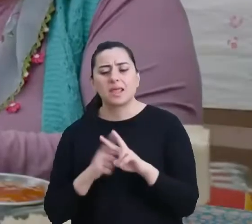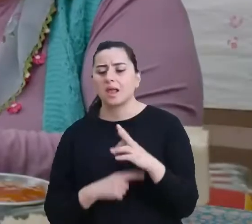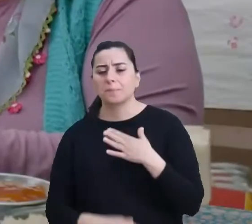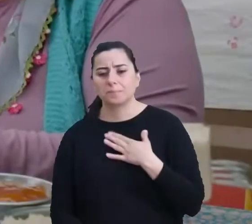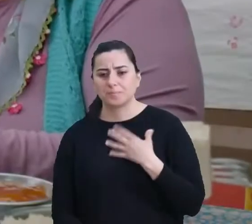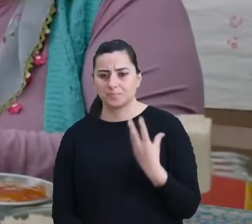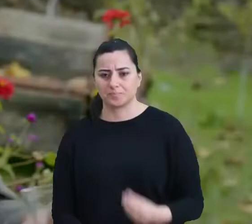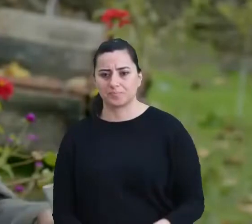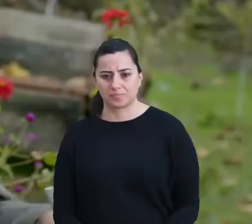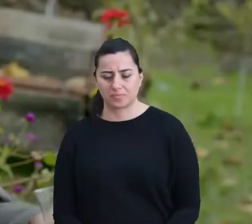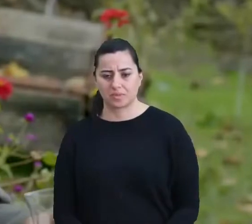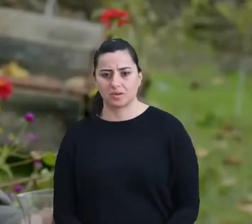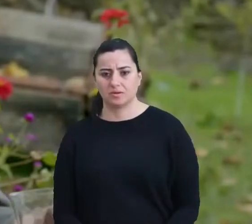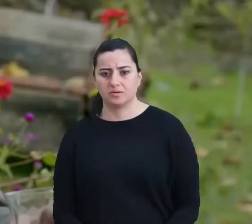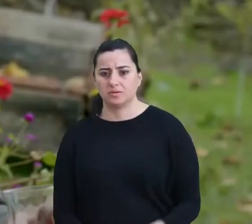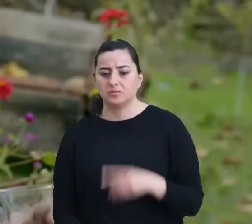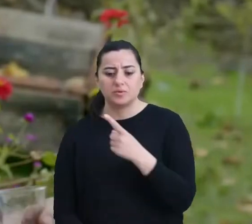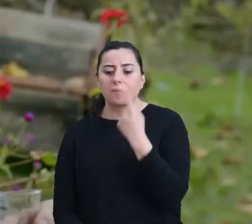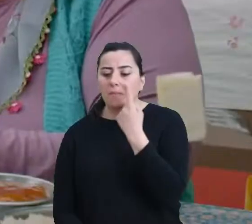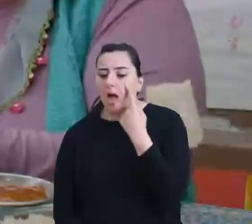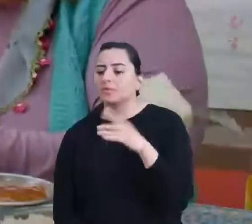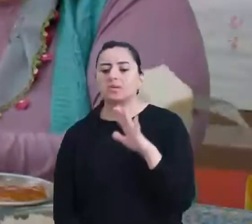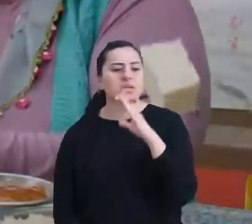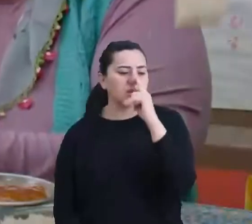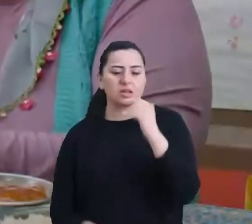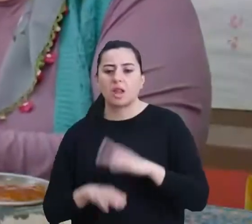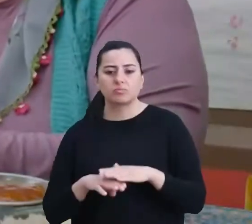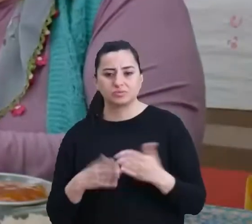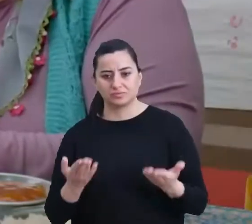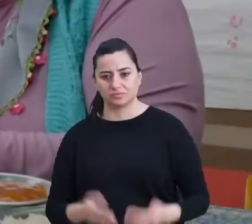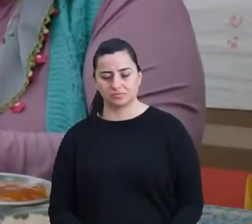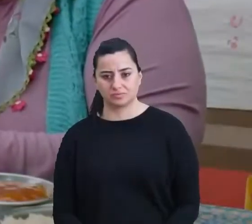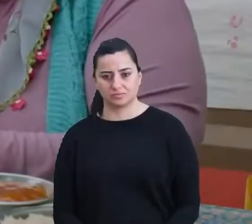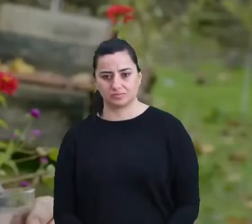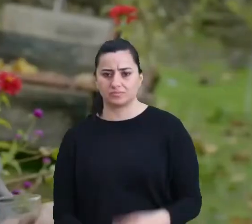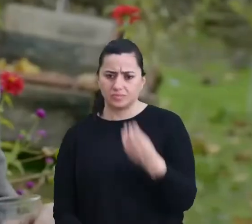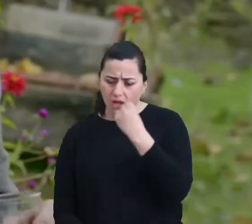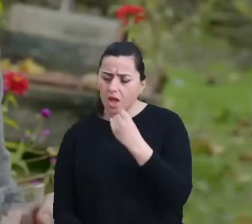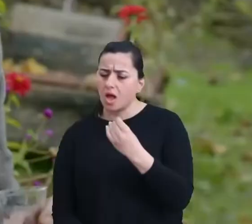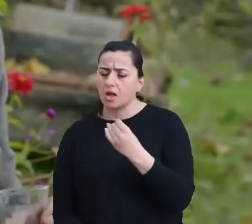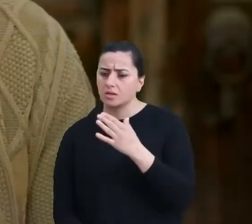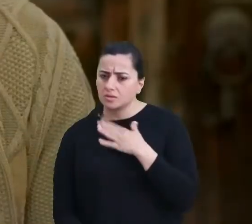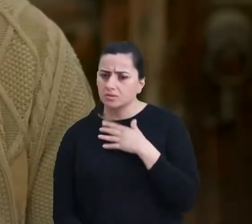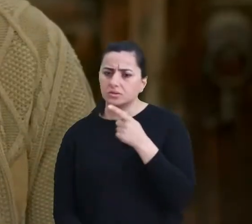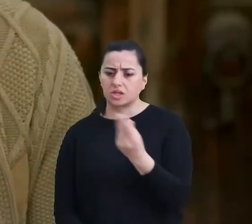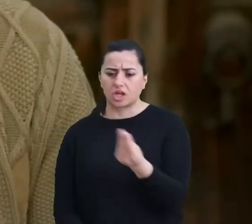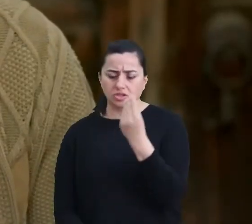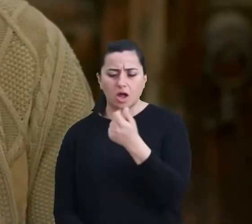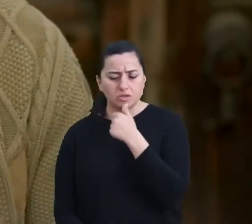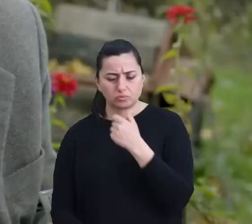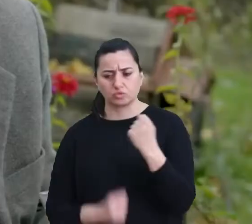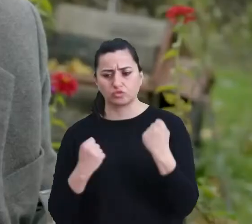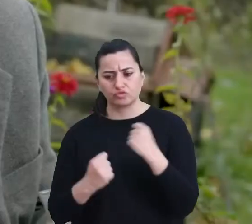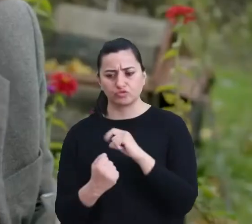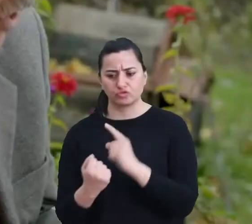yeğenim. Elimle beslemeyeceğim de ne yapacağım ya? İyi aslanım, iyi. Sen gencecik adamsın, güce